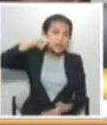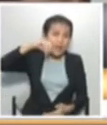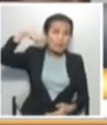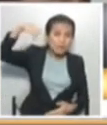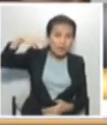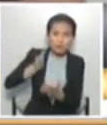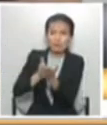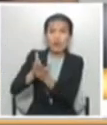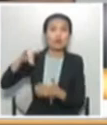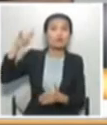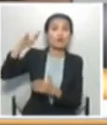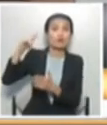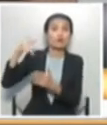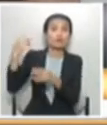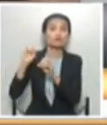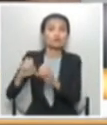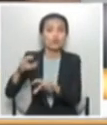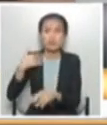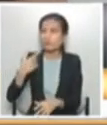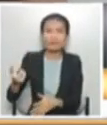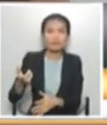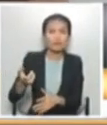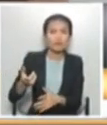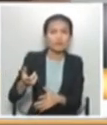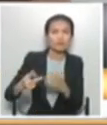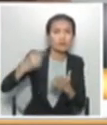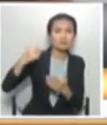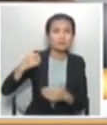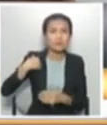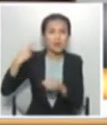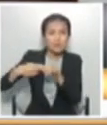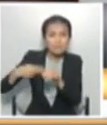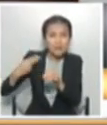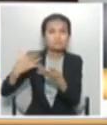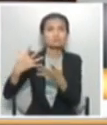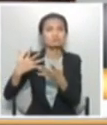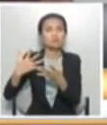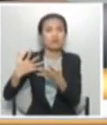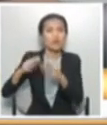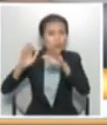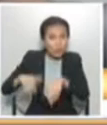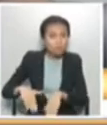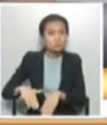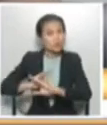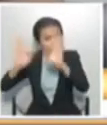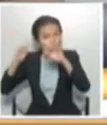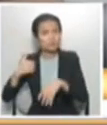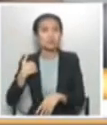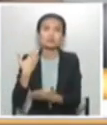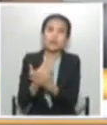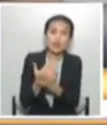กเนี่ยสามมีตัดค่าประกันภัยเครื่องบินตัดค่าน้ำมันเครื่องบินตัดก็มาค่าของที่ของบุคลากรในหมายเลขทั้